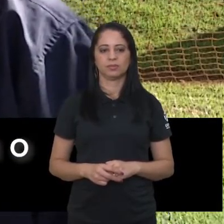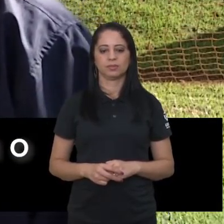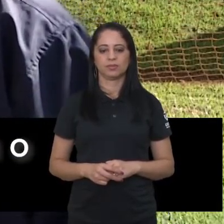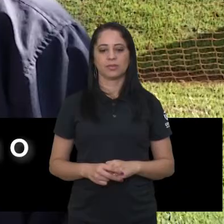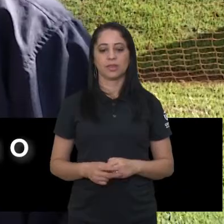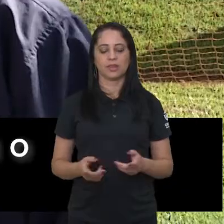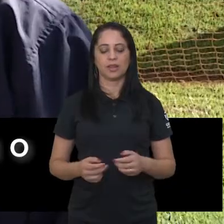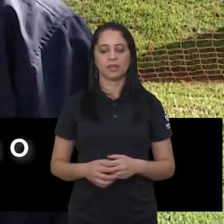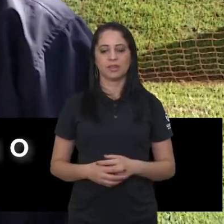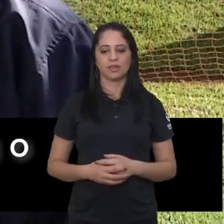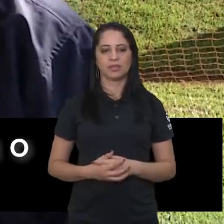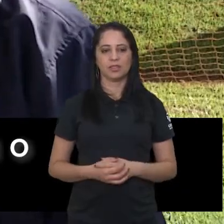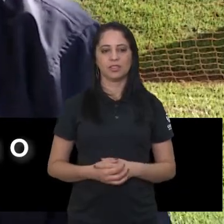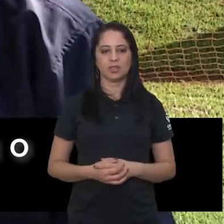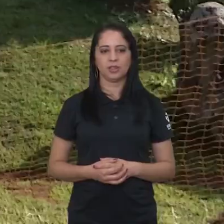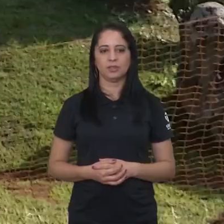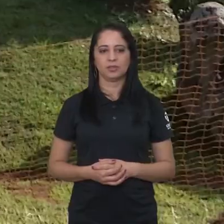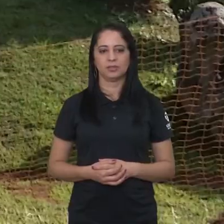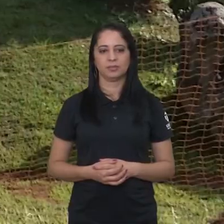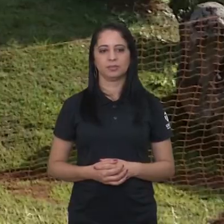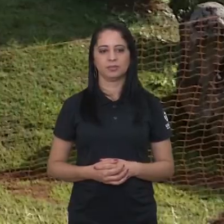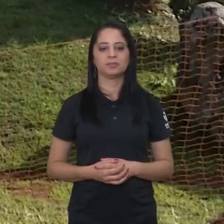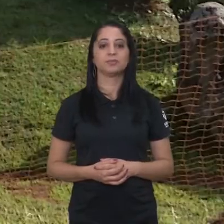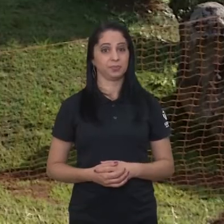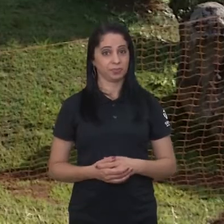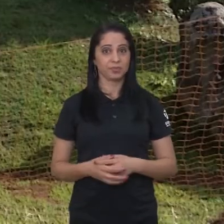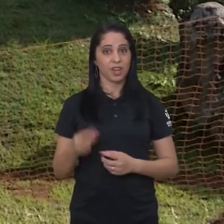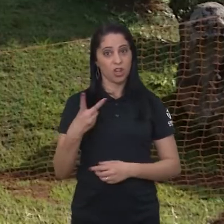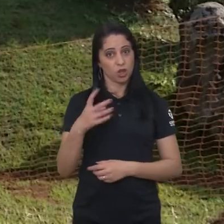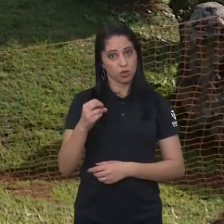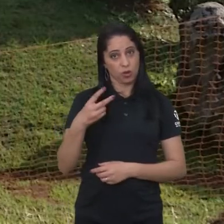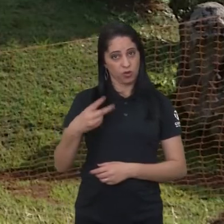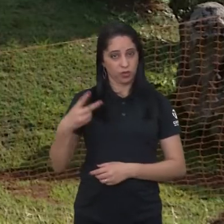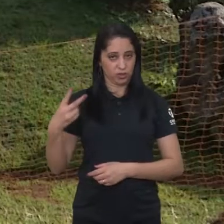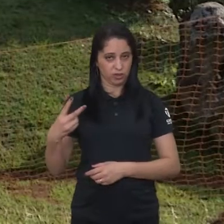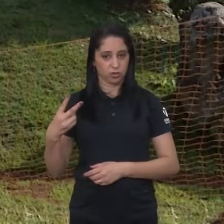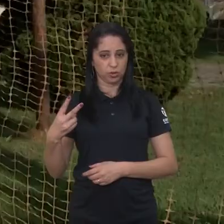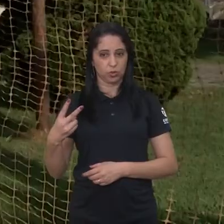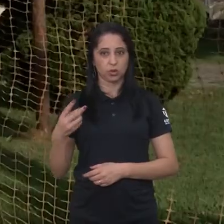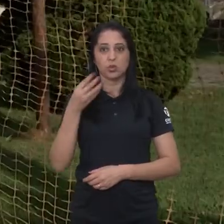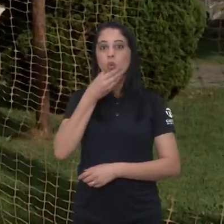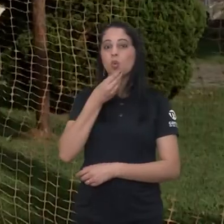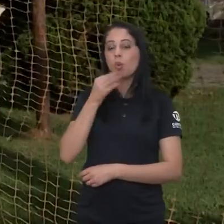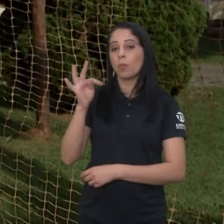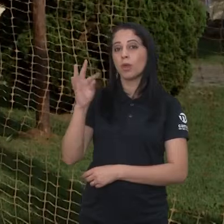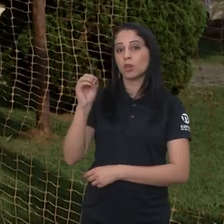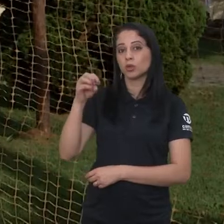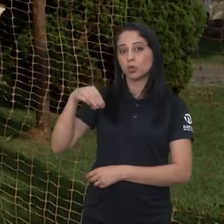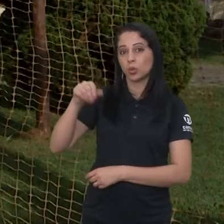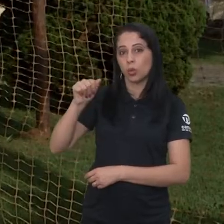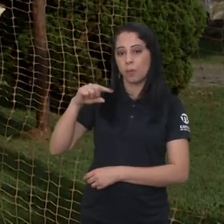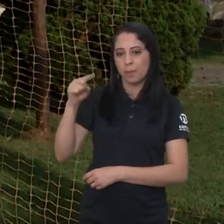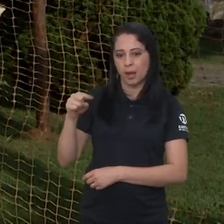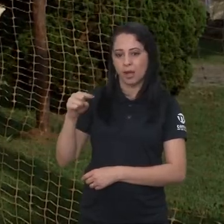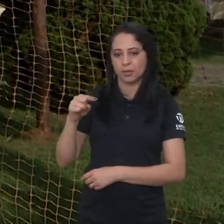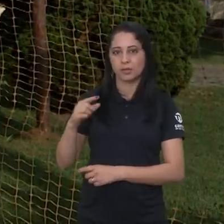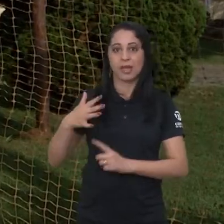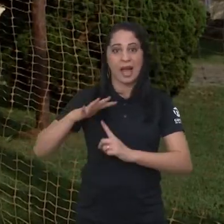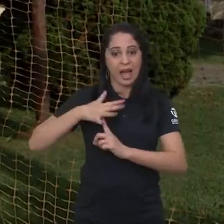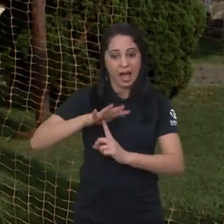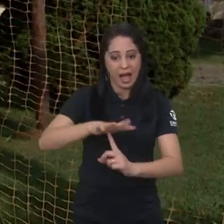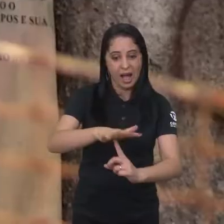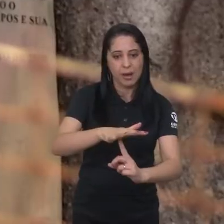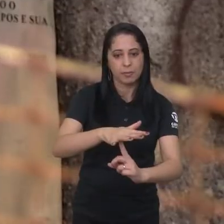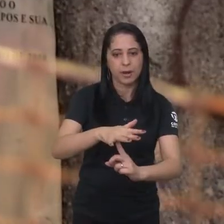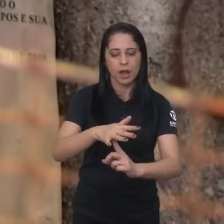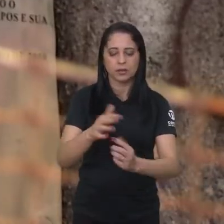理を必要となります。 E neste ano, além do cuidado usual do Tomás, a praça está passando por uma revitalização